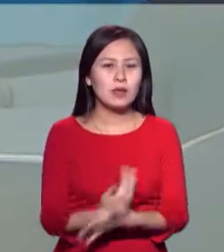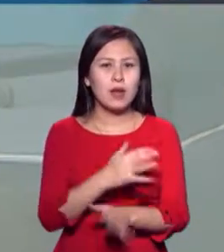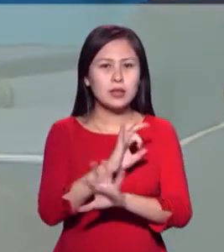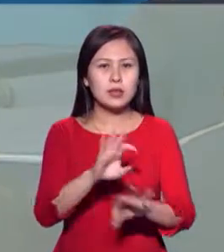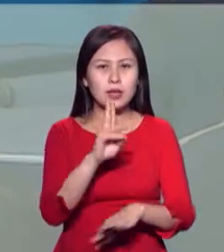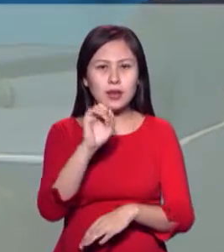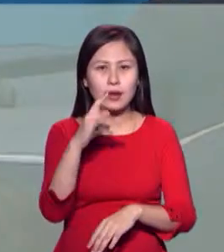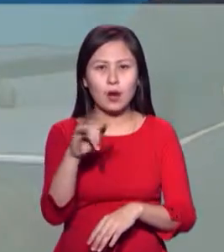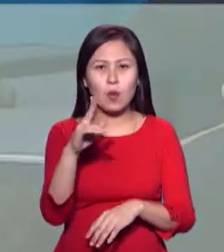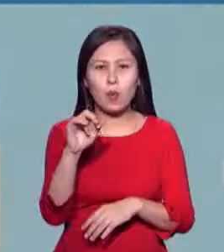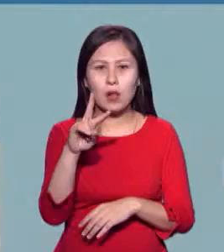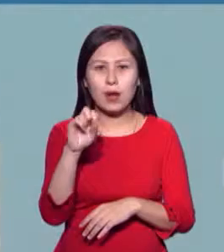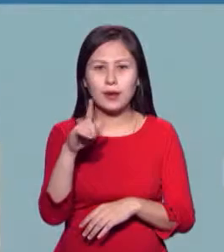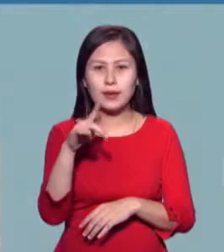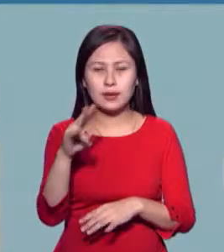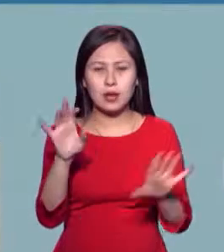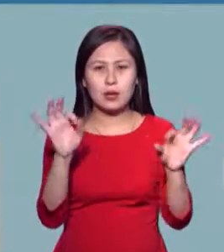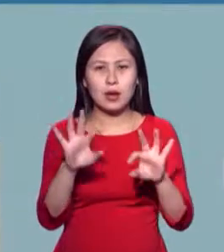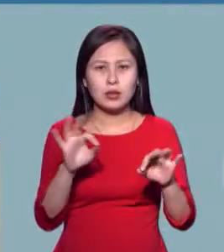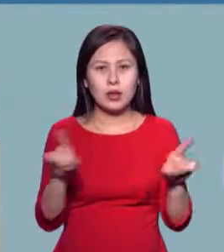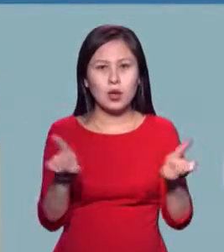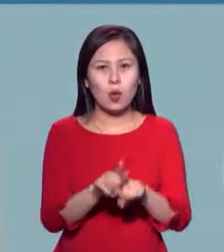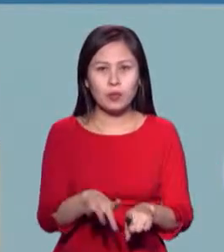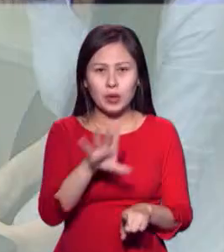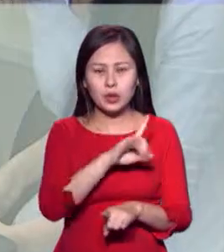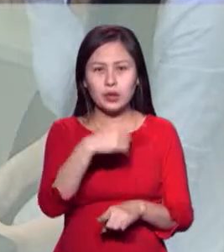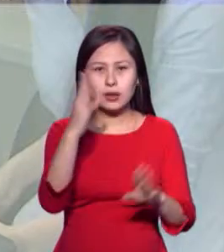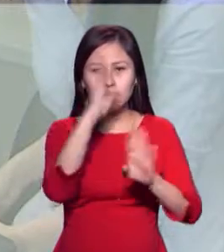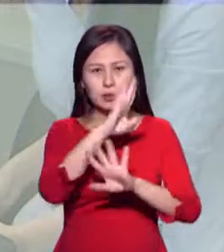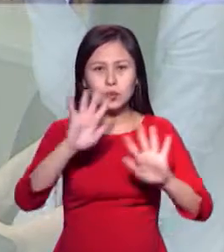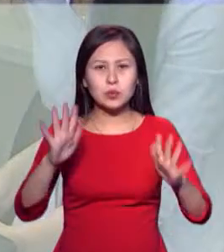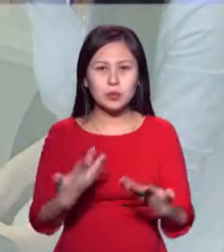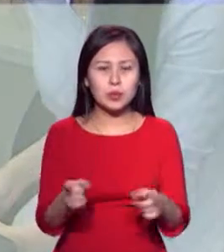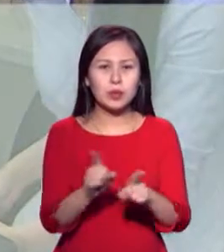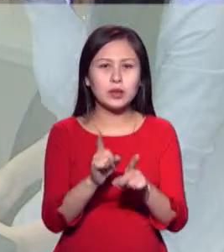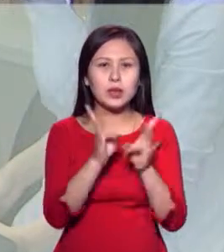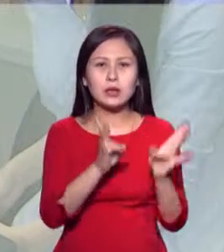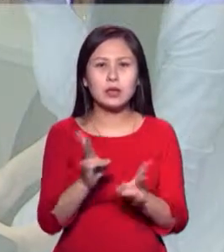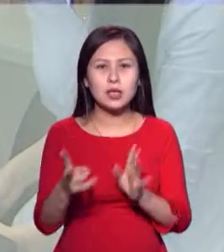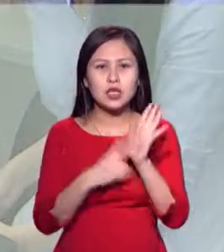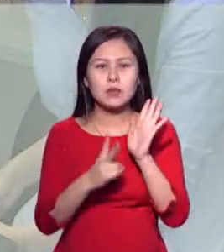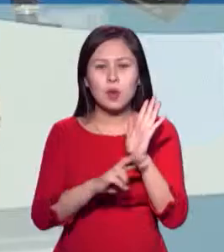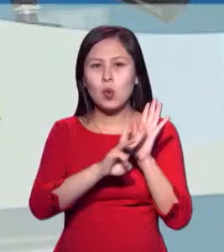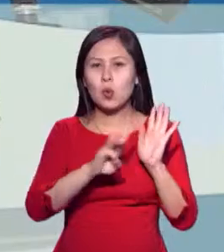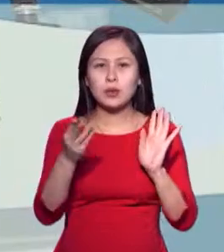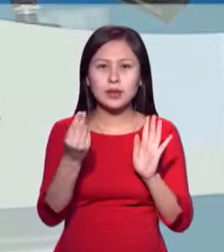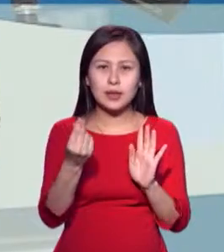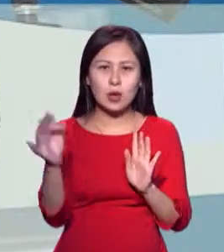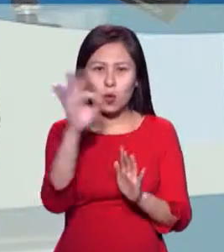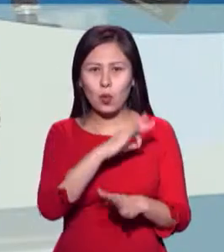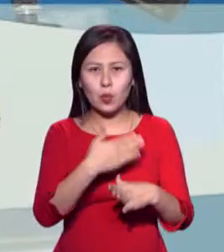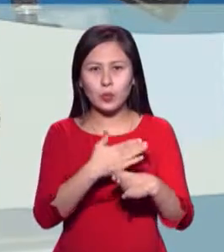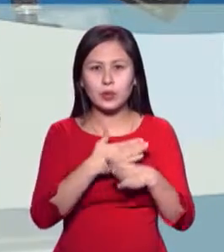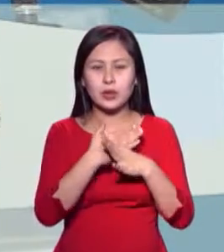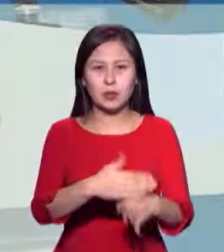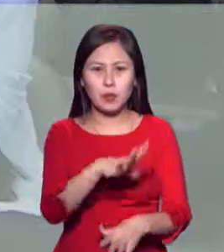әкімі Сергей Кулагин осылай деді. Оның сөзіне қарағанда табиғи апаттан жапа шеккендерге 70 миллион теңге көлемінде